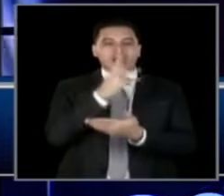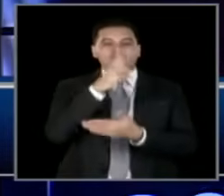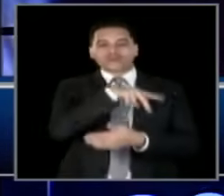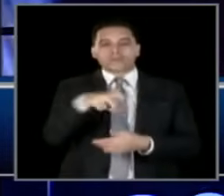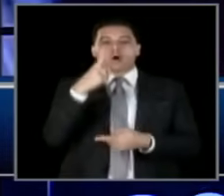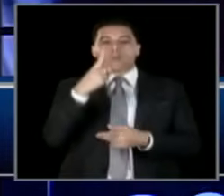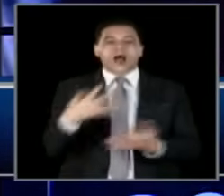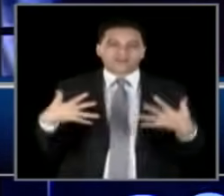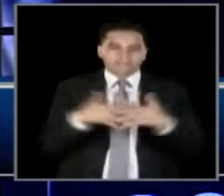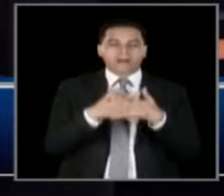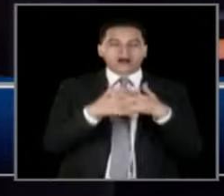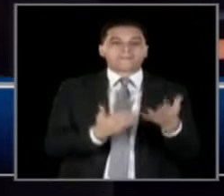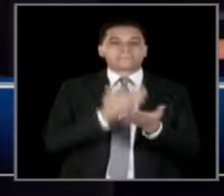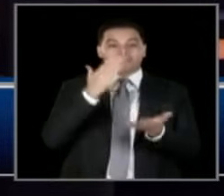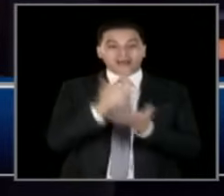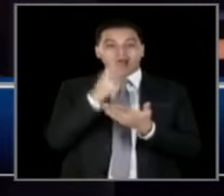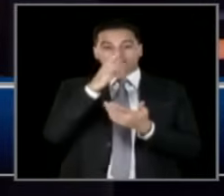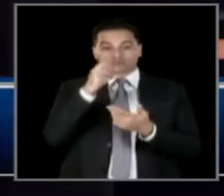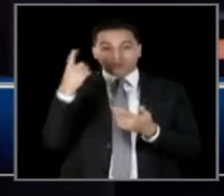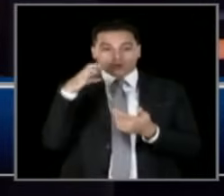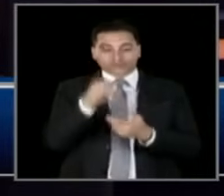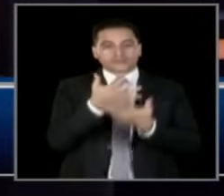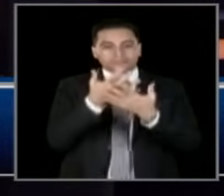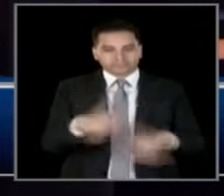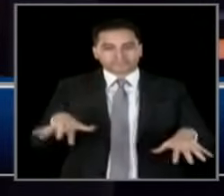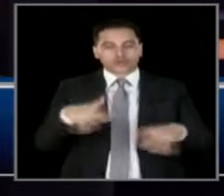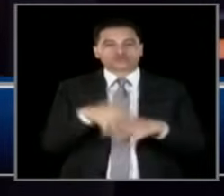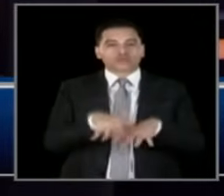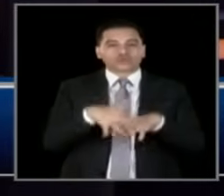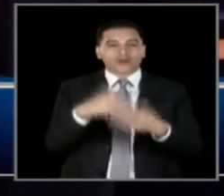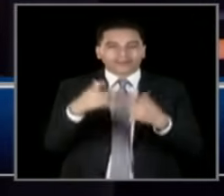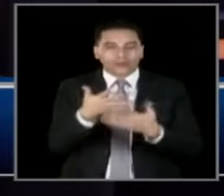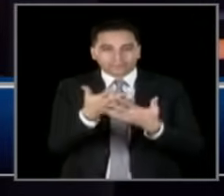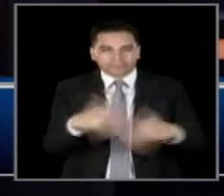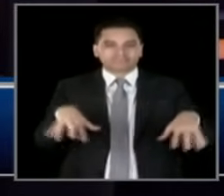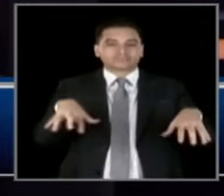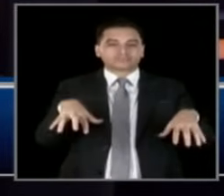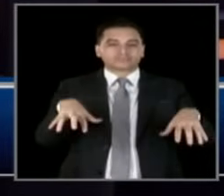1801 وبعد كده جورجيا أعلنت استقلالها